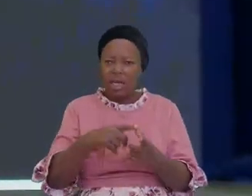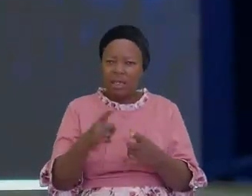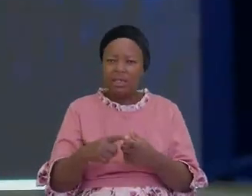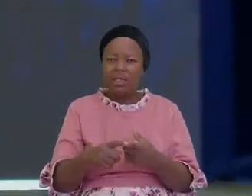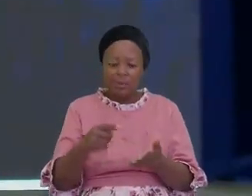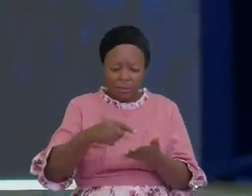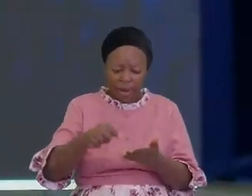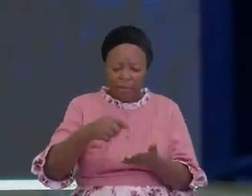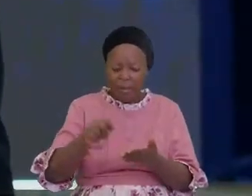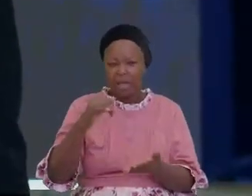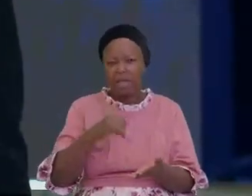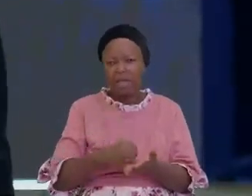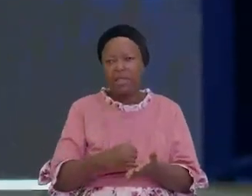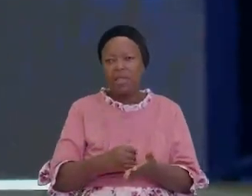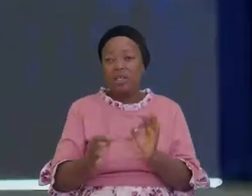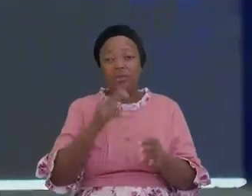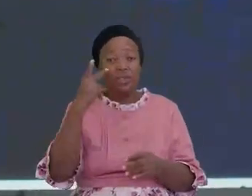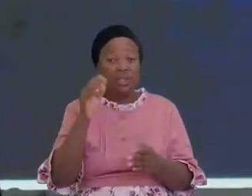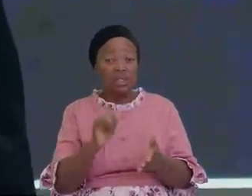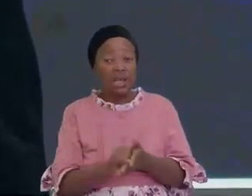J'ai marqué ça.